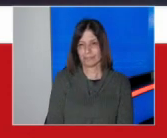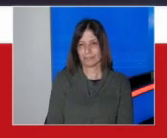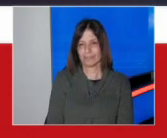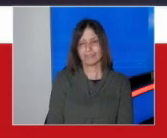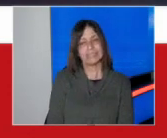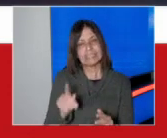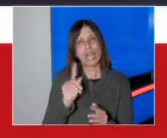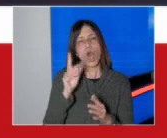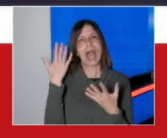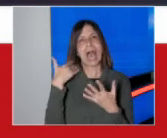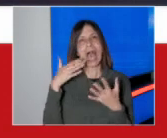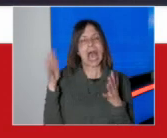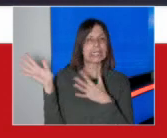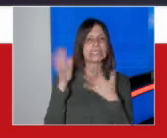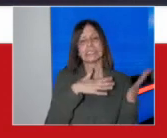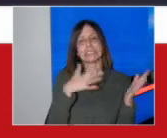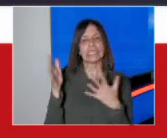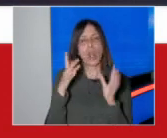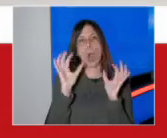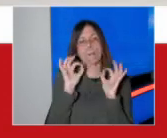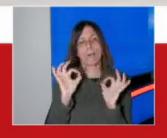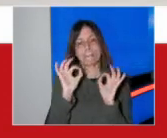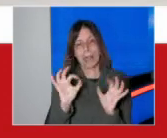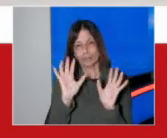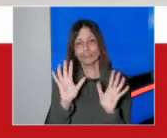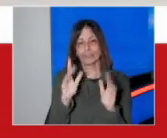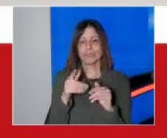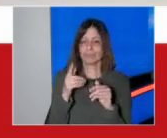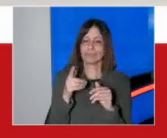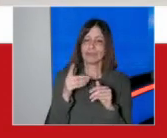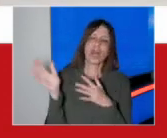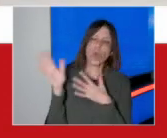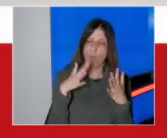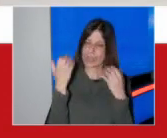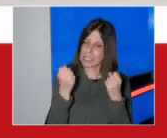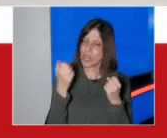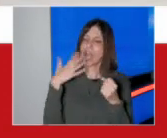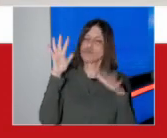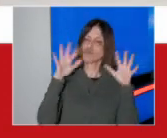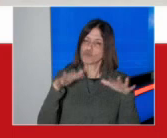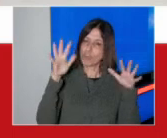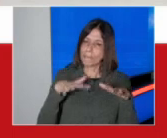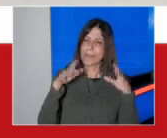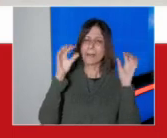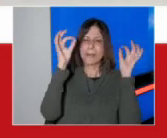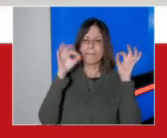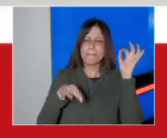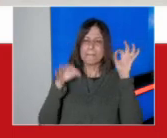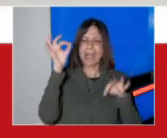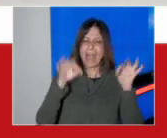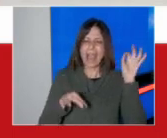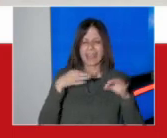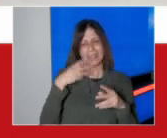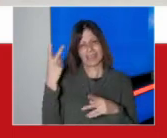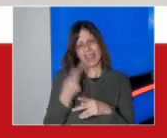הייתה סערה לא כזאת סערתית, אבל בכל זאת, היו רוחות חזקות, ירדו גשמים, היה ברד, גם התרגלנו,